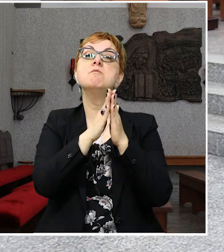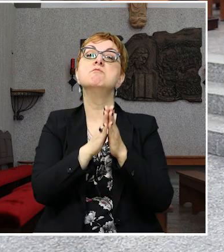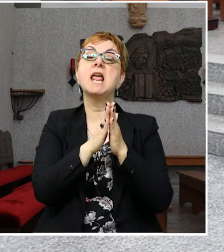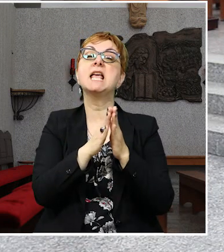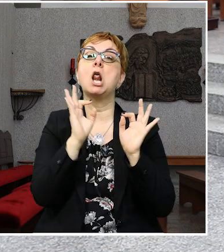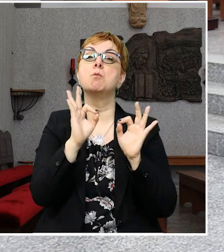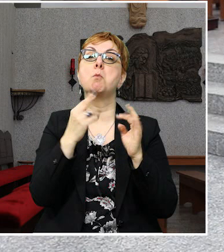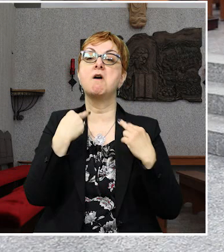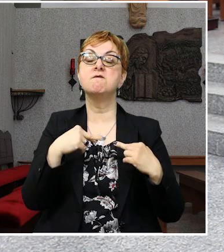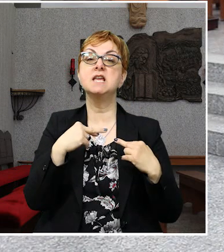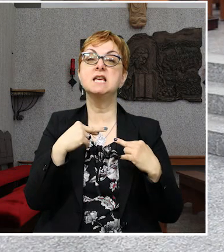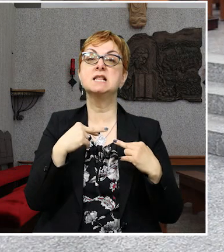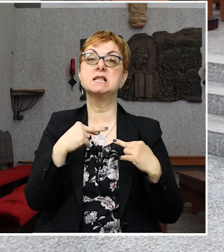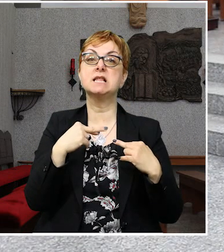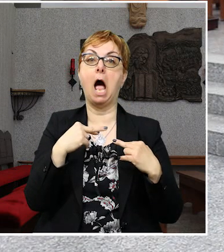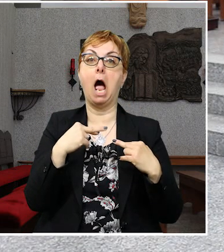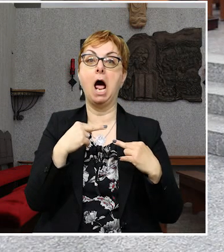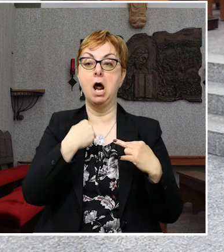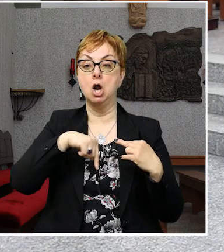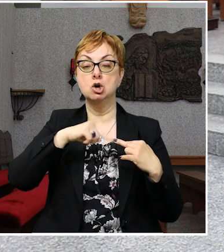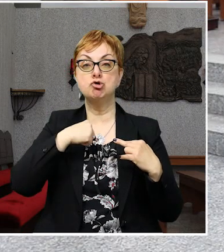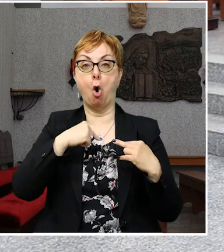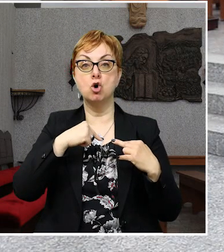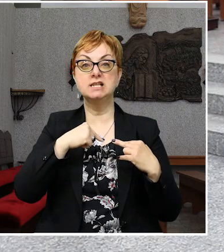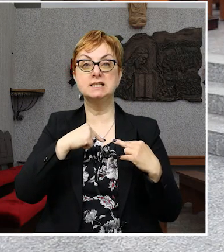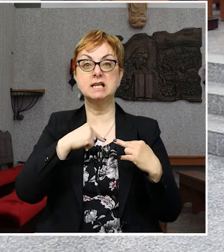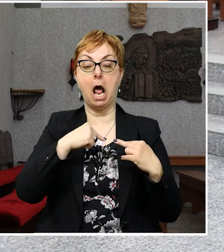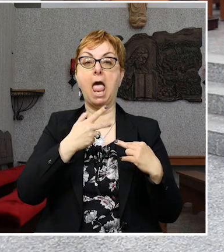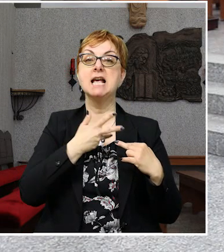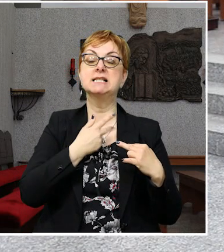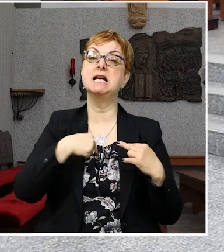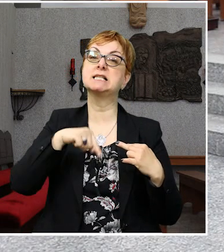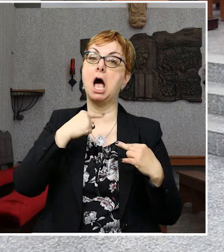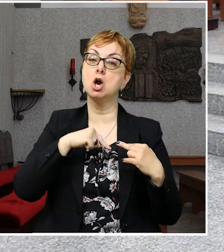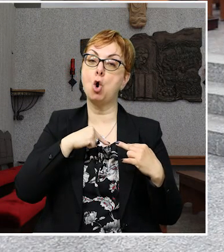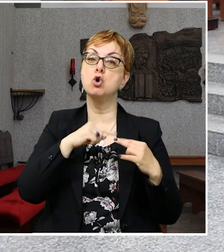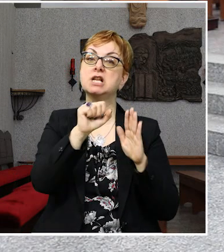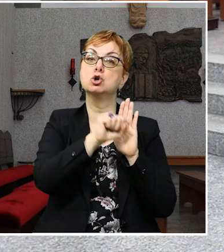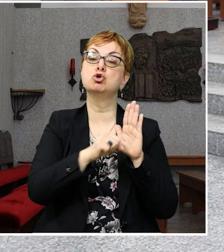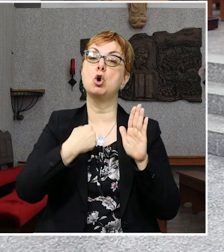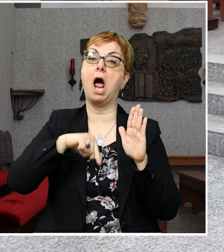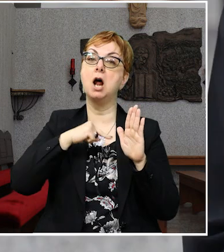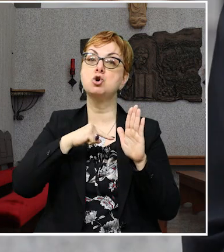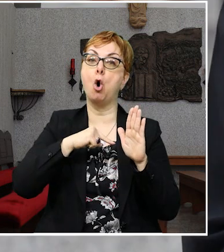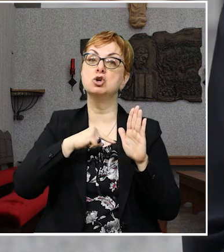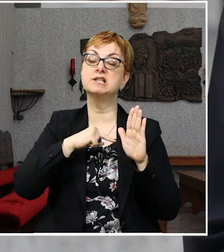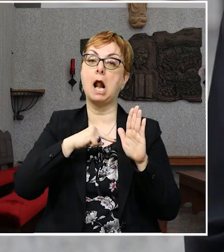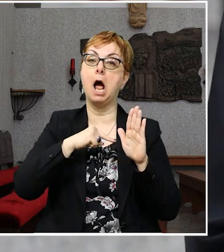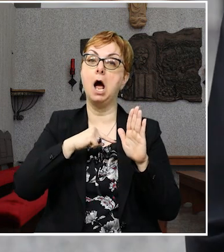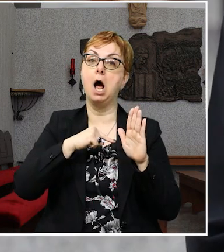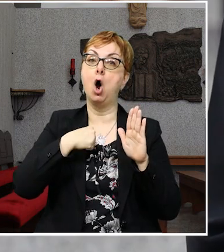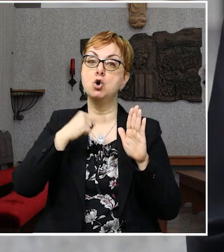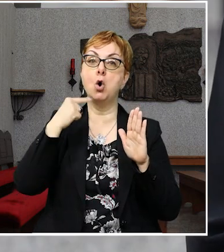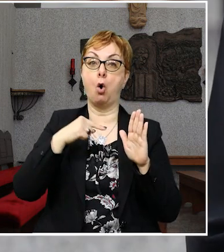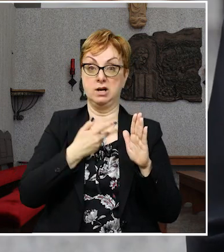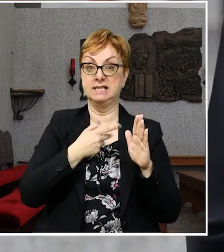il centro della vita, della nostra vita, della nostra esistenza, della nostra storia, di tutto ciò